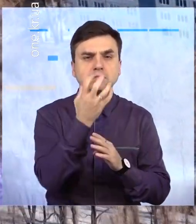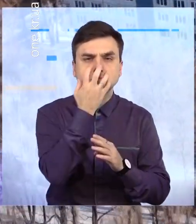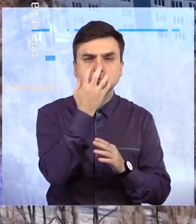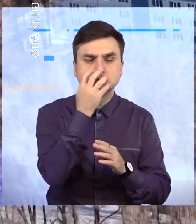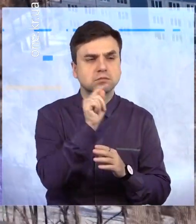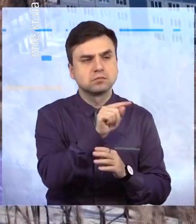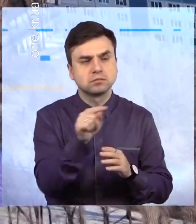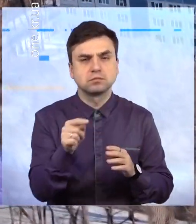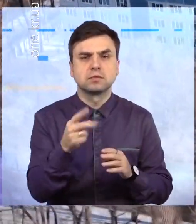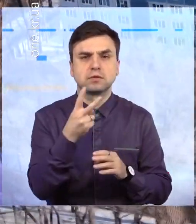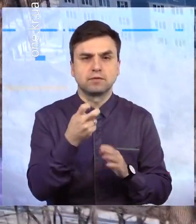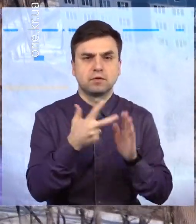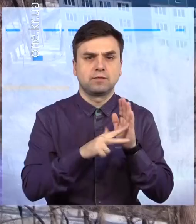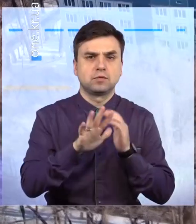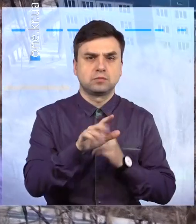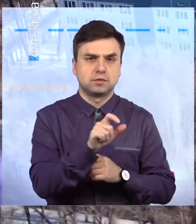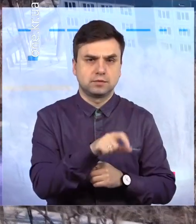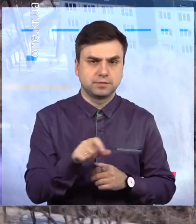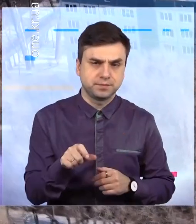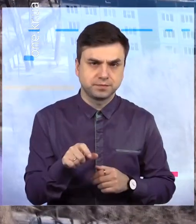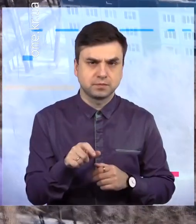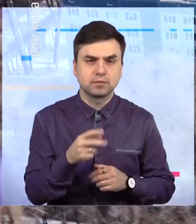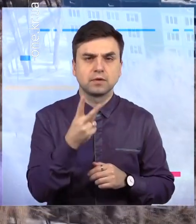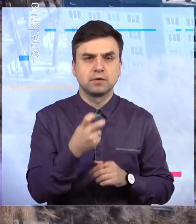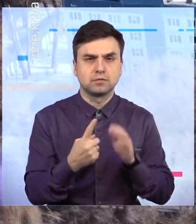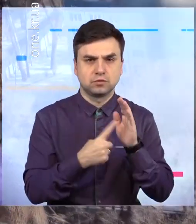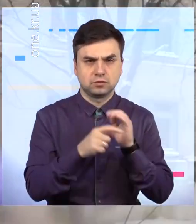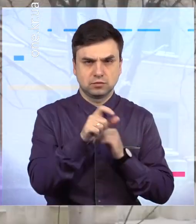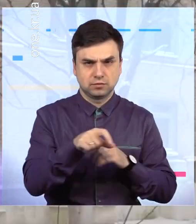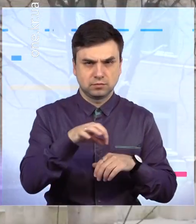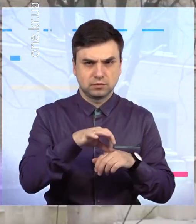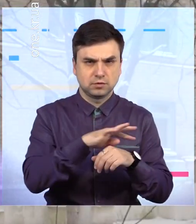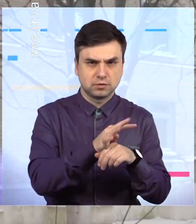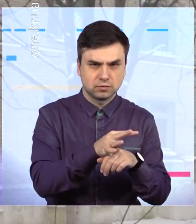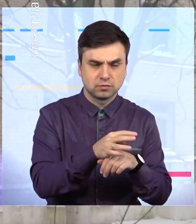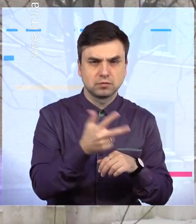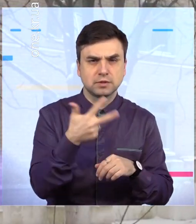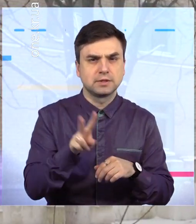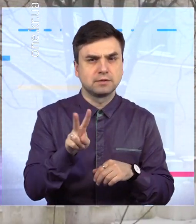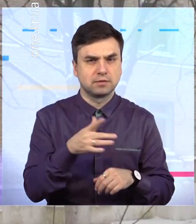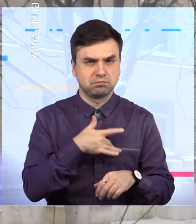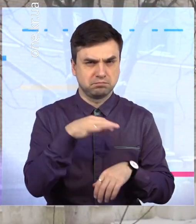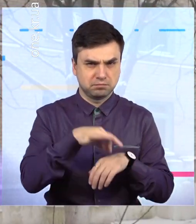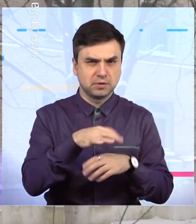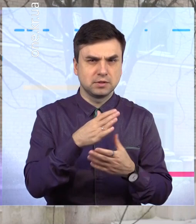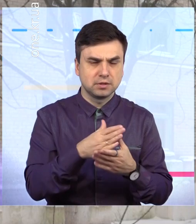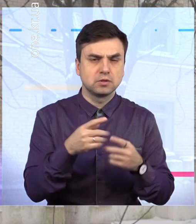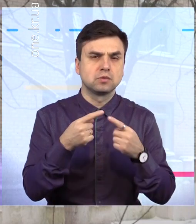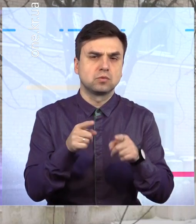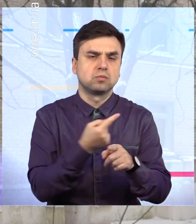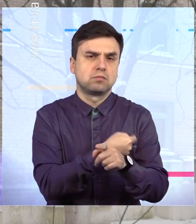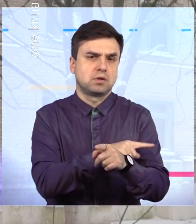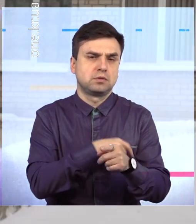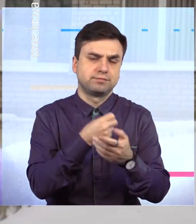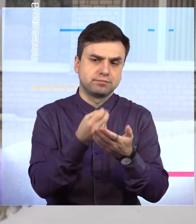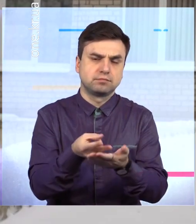з концентраторів отримують 285 ковід-пацієнтів. 206 хворих на ковід та 32 людини із підозрою знаходяться у стаціонарних